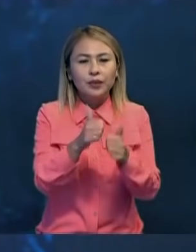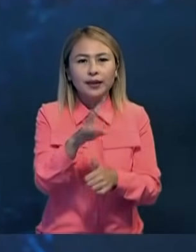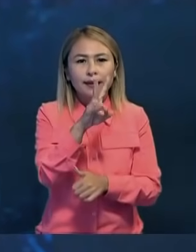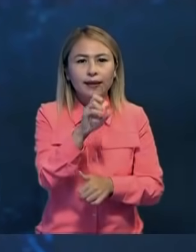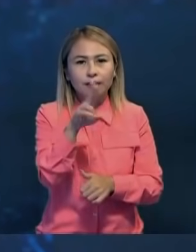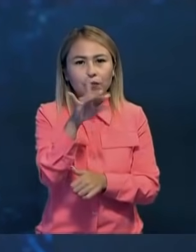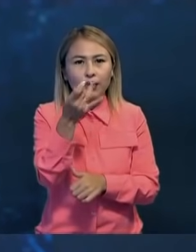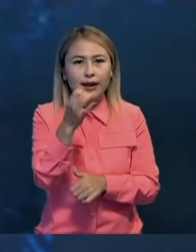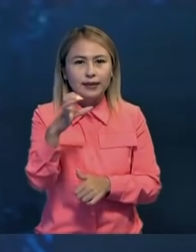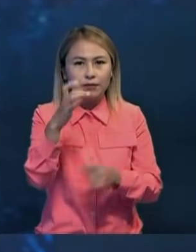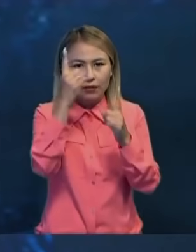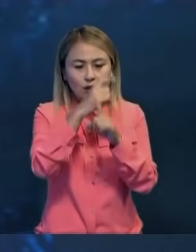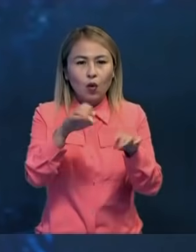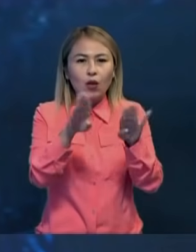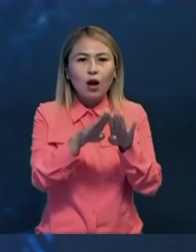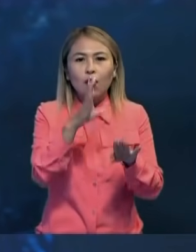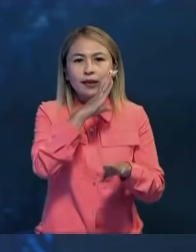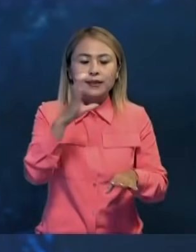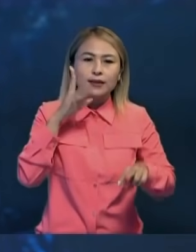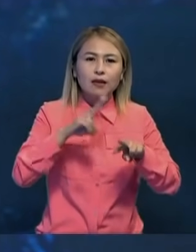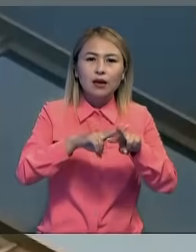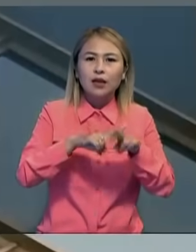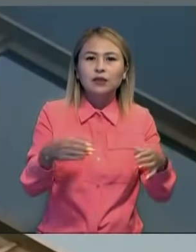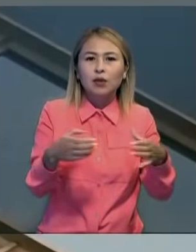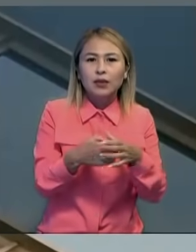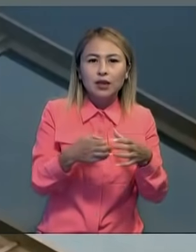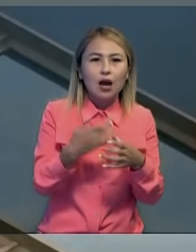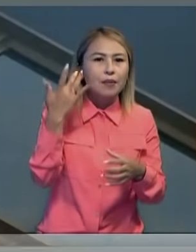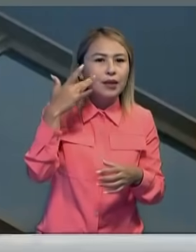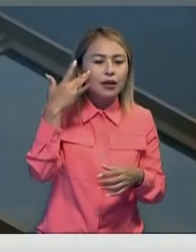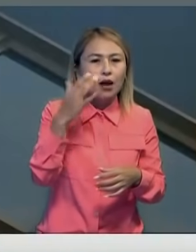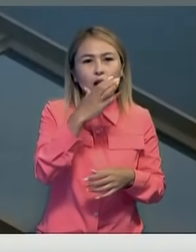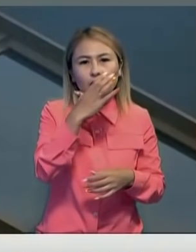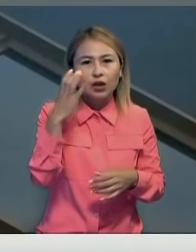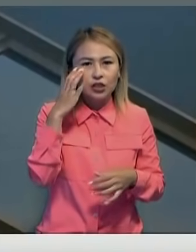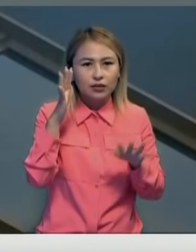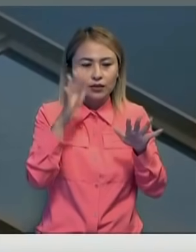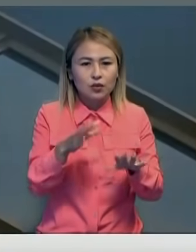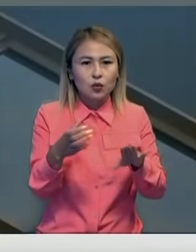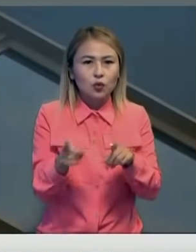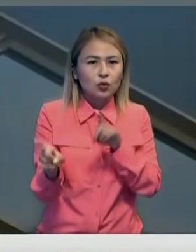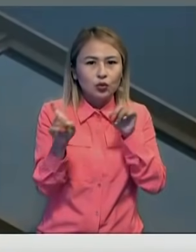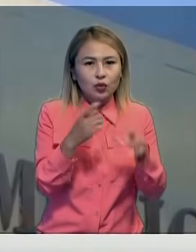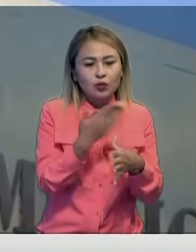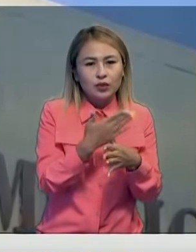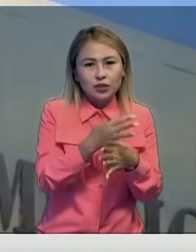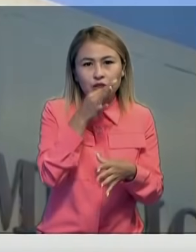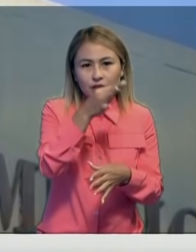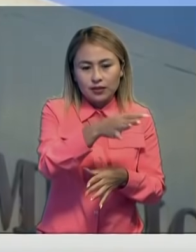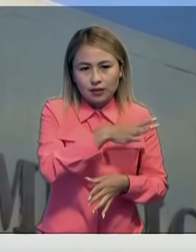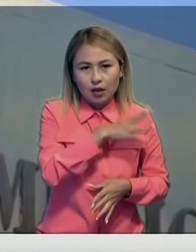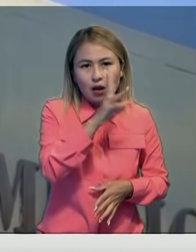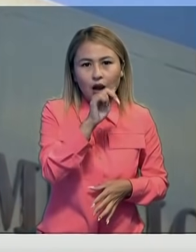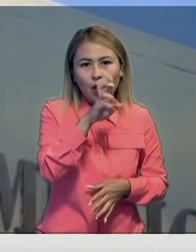департаментінің ресми өкілі Нед Прайс мәлімдеді. Ол Ауған астанасында қалған дипломаттар америкалықтар мен ауған жақтастарын көшіруге